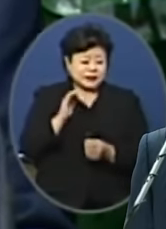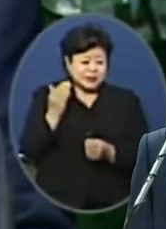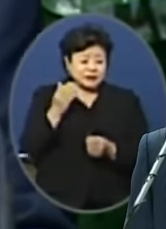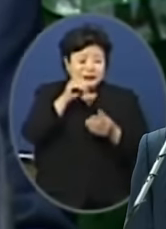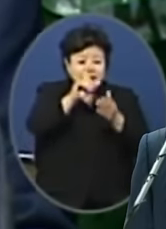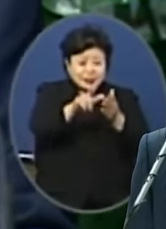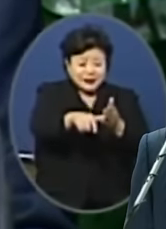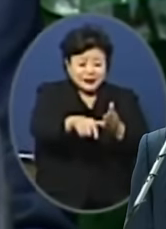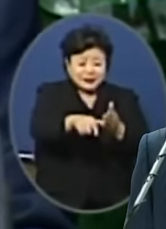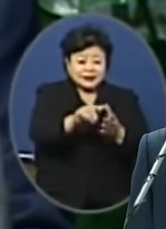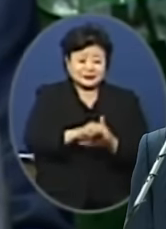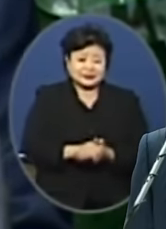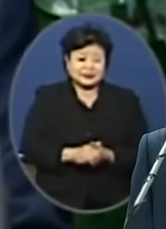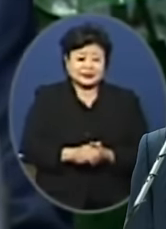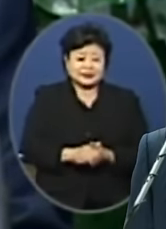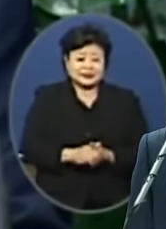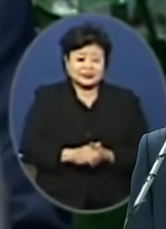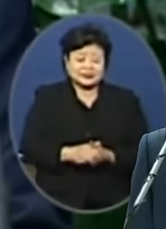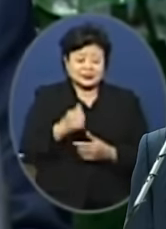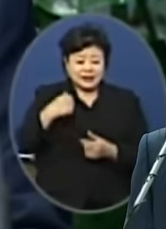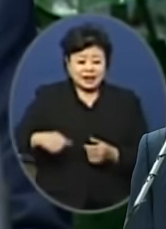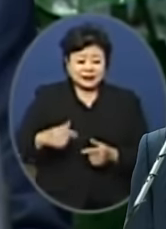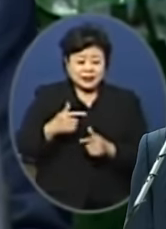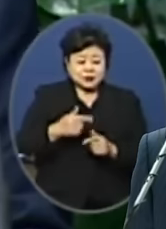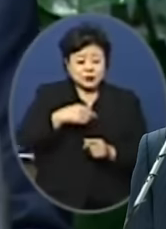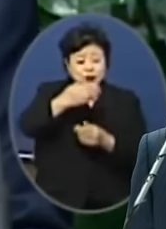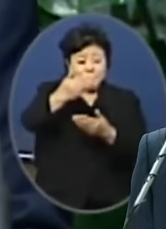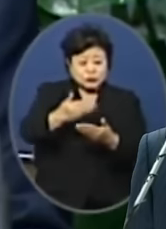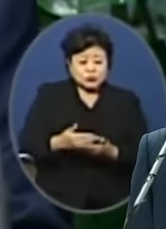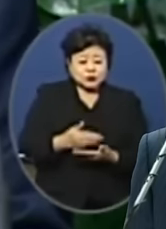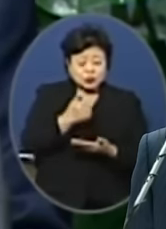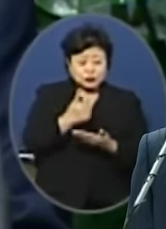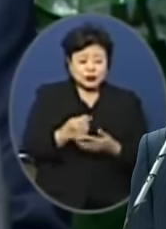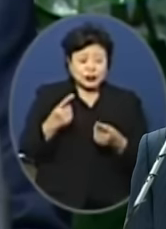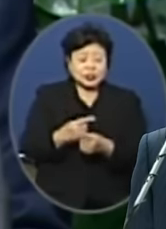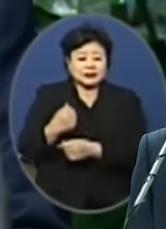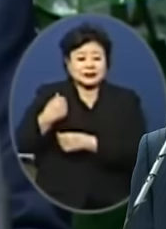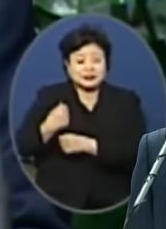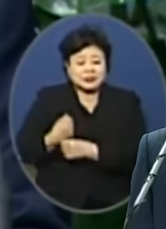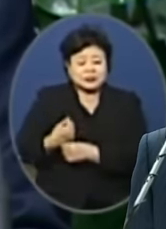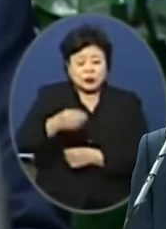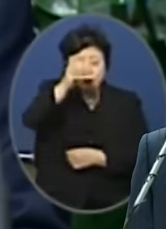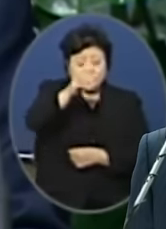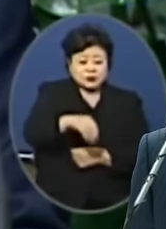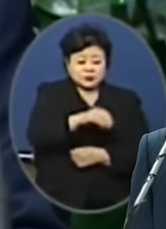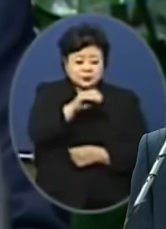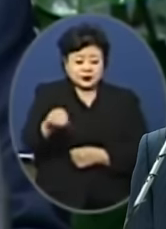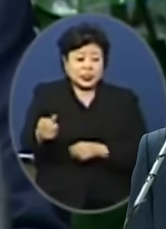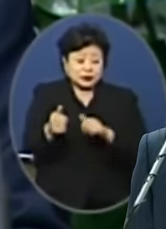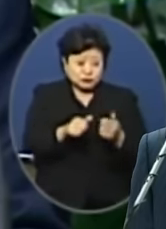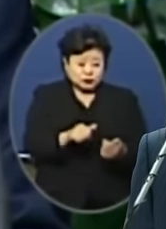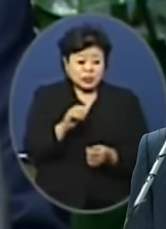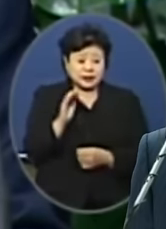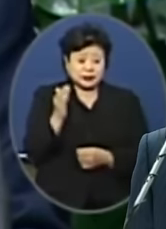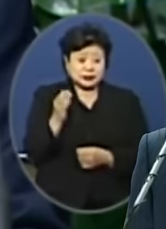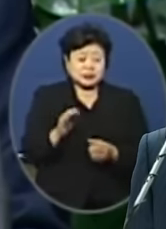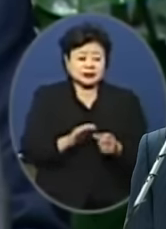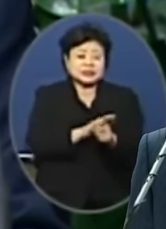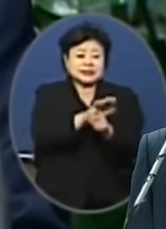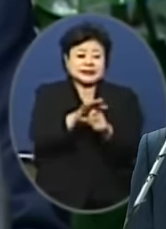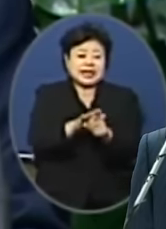때 그 아들 예수님을 보내셔서 우리 죄를 대신 짊어지고 십자가에 죽게 한 것은